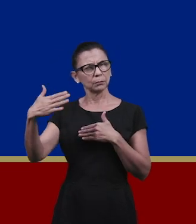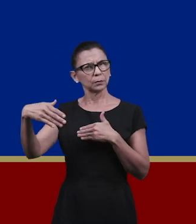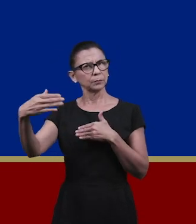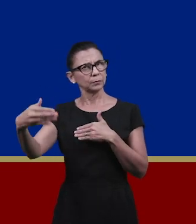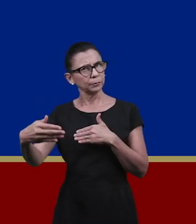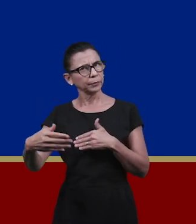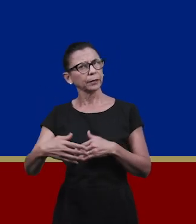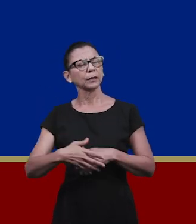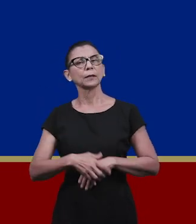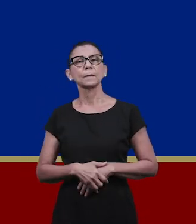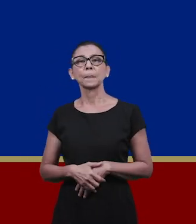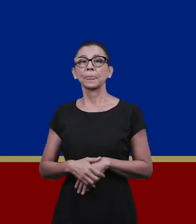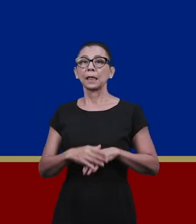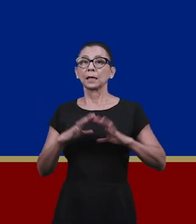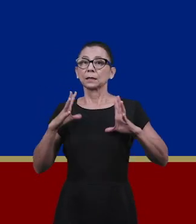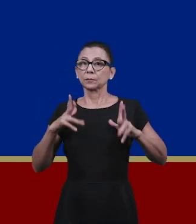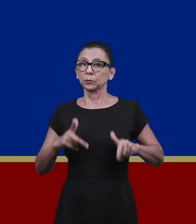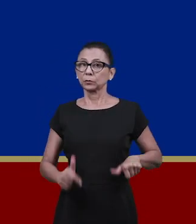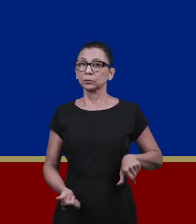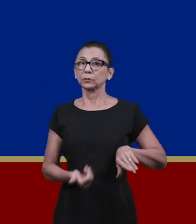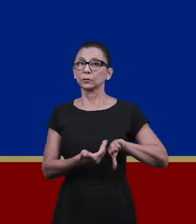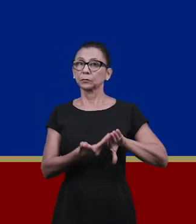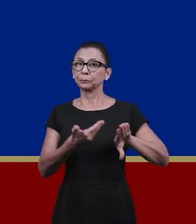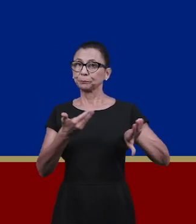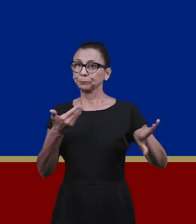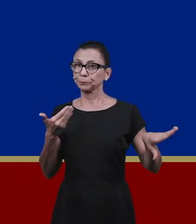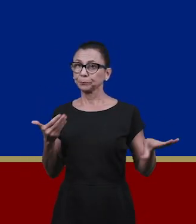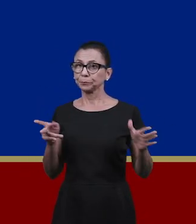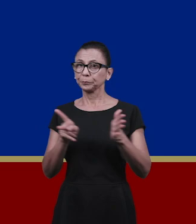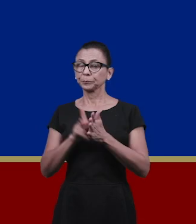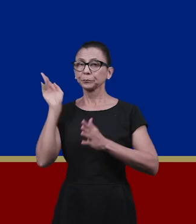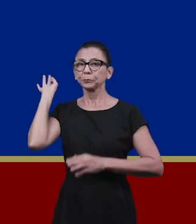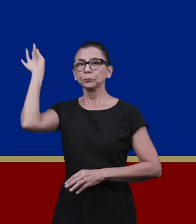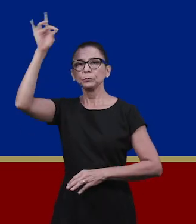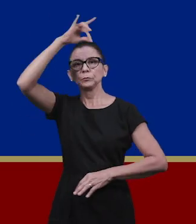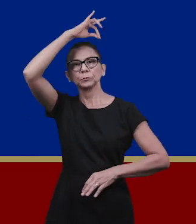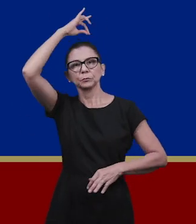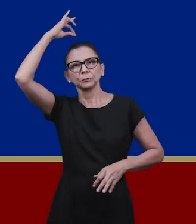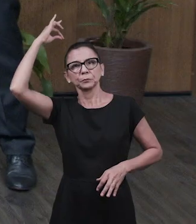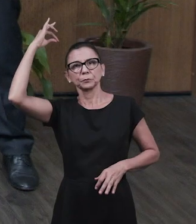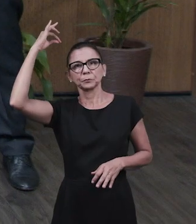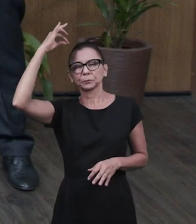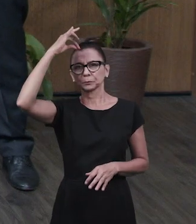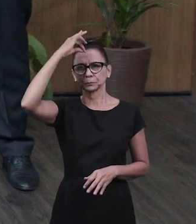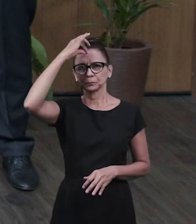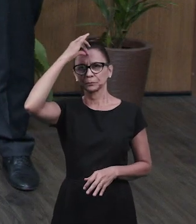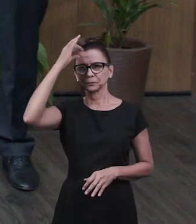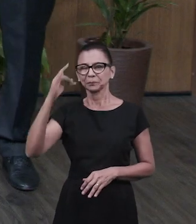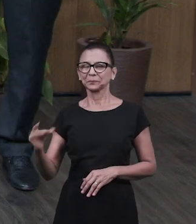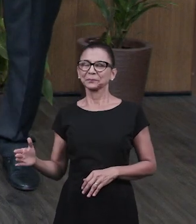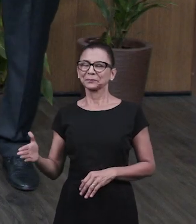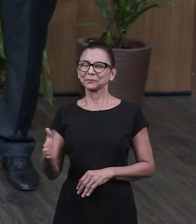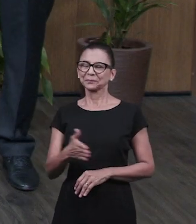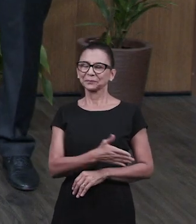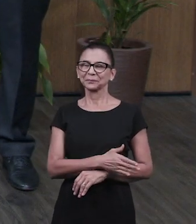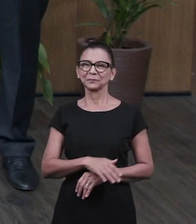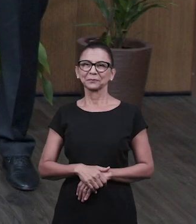recherche journalière, c'est-à-dire continue, en sanctification du Saint-Esprit.